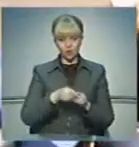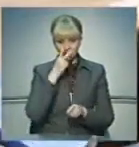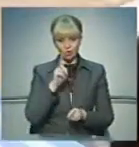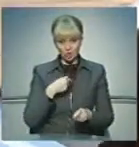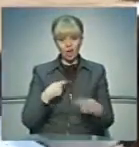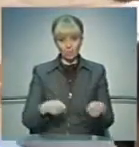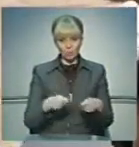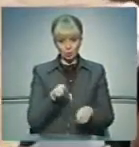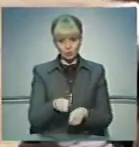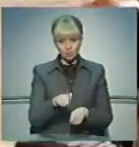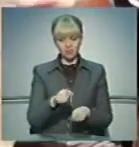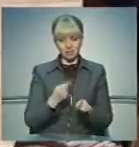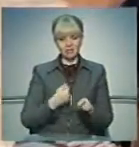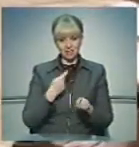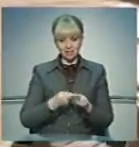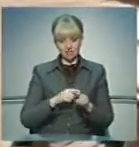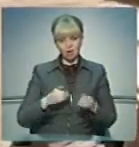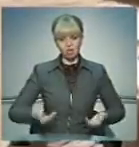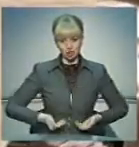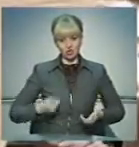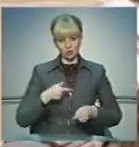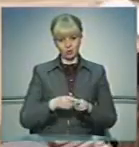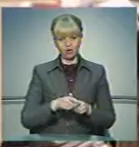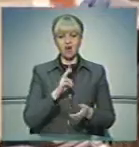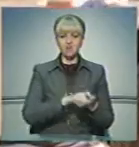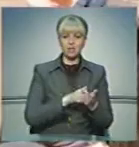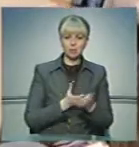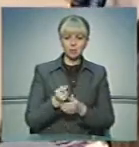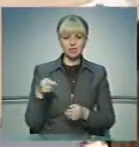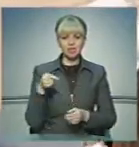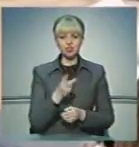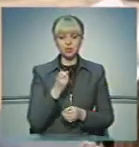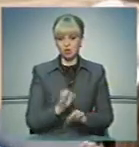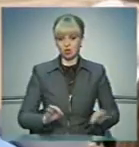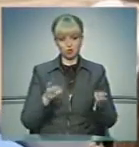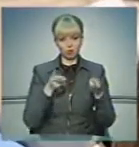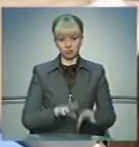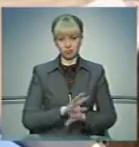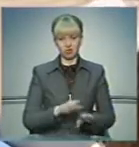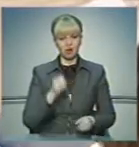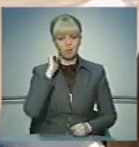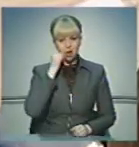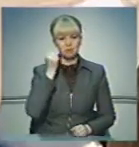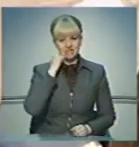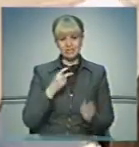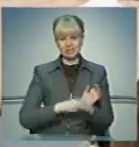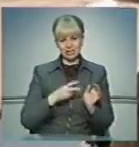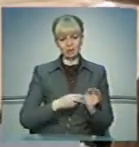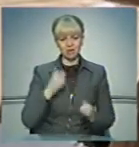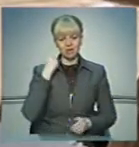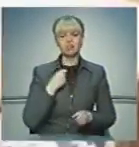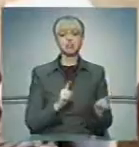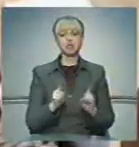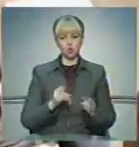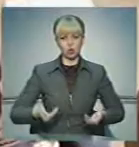що продаю, от за це я живу. Квартиру плачу, 1200 нічого не залишилось. Баба стара, 70 років. За що